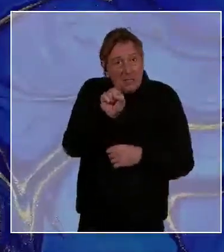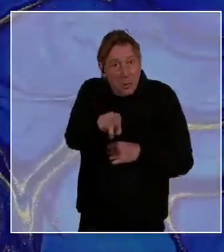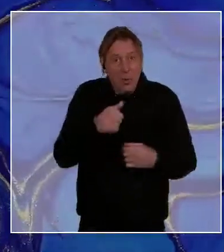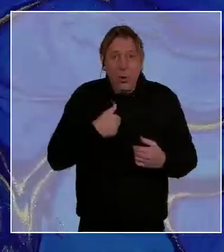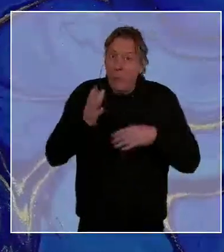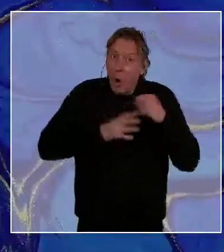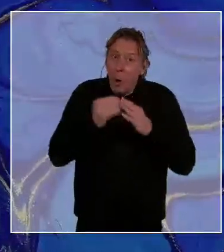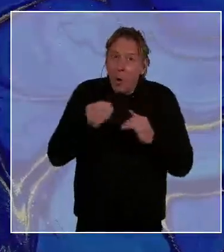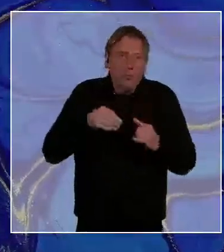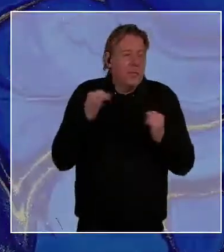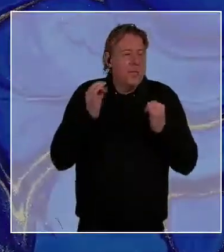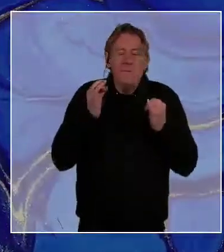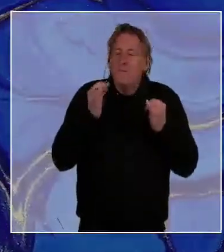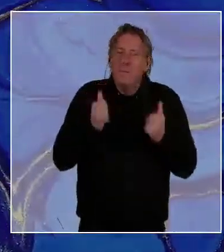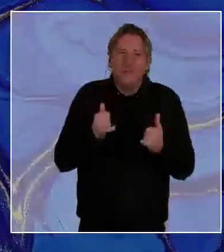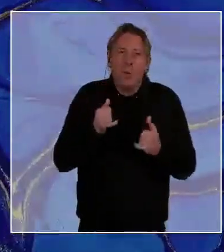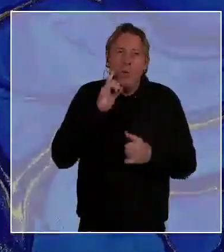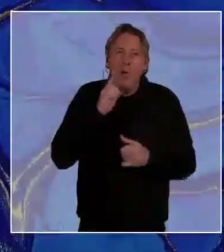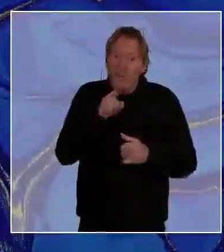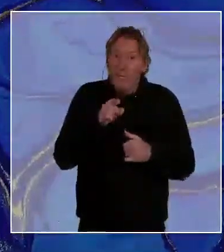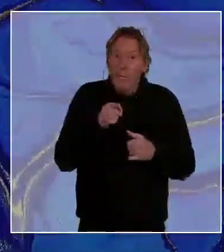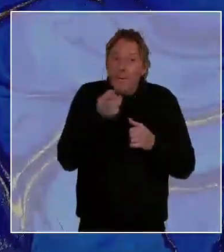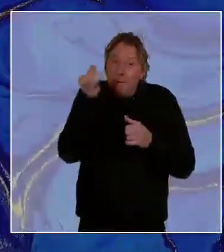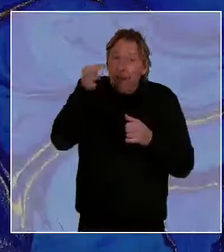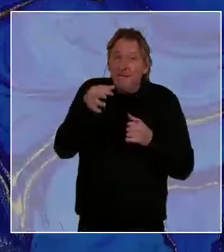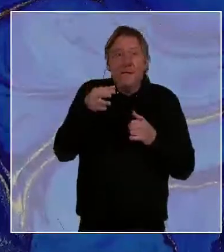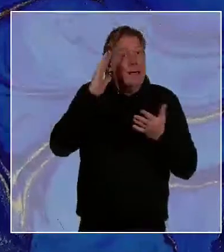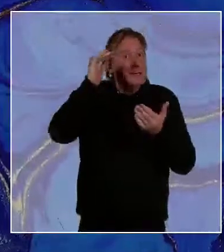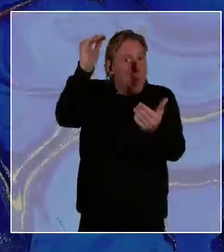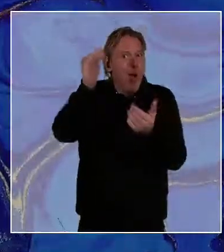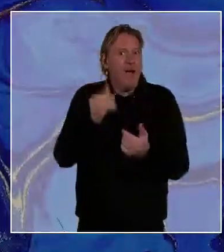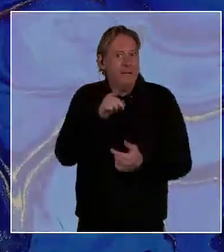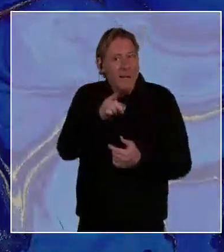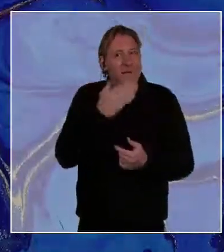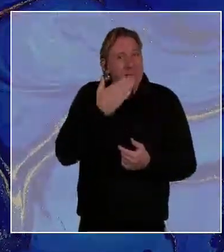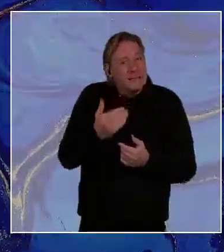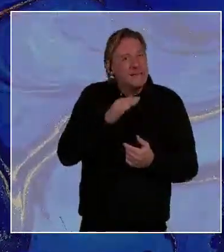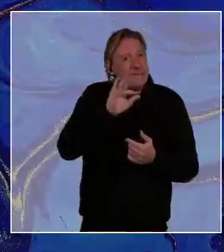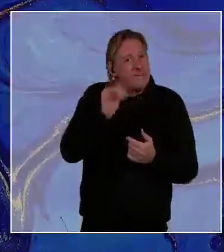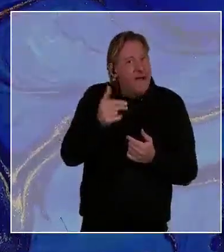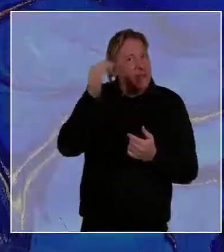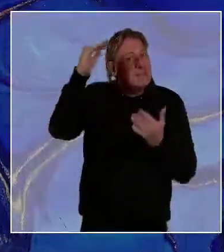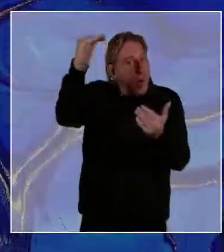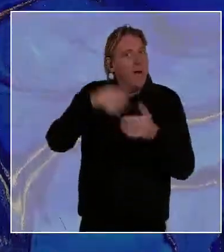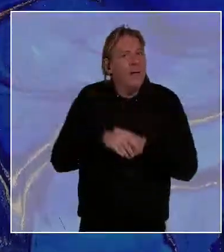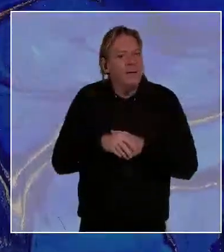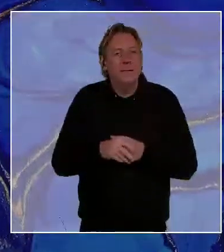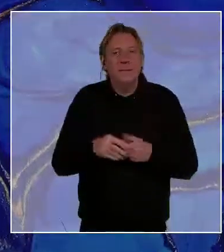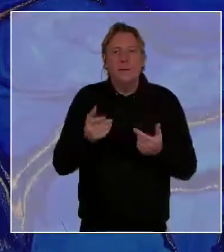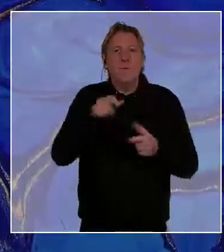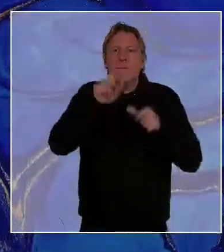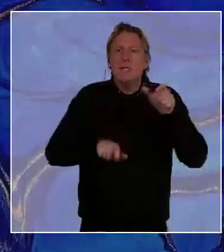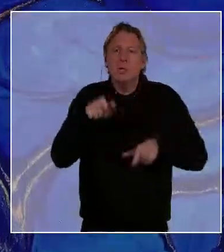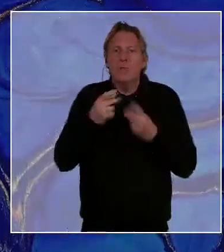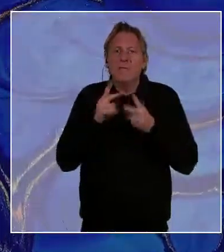ayez terminé sur une note d'espoir, parce qu'on comprend bien quel est le poids qui repose sur les épaules des